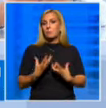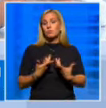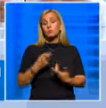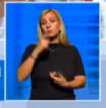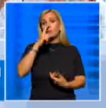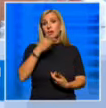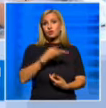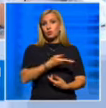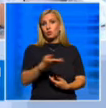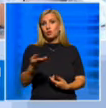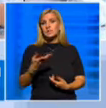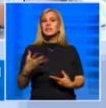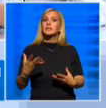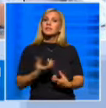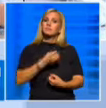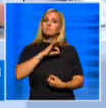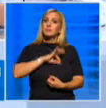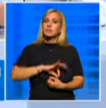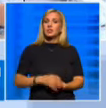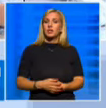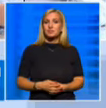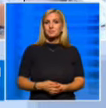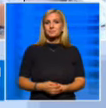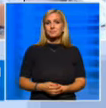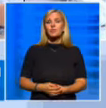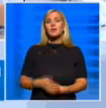за хората, за да спечелят дивиденти. Много ви